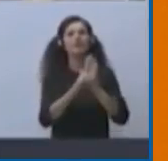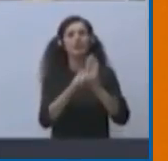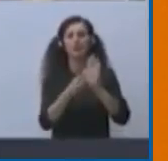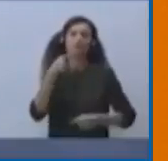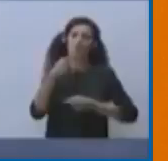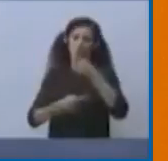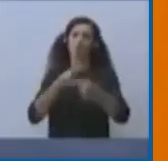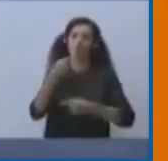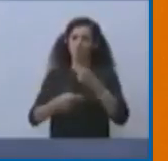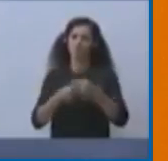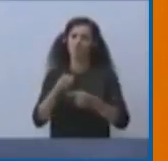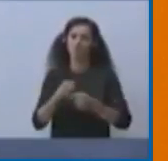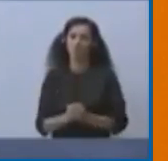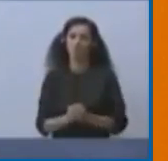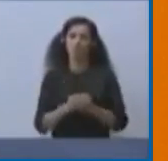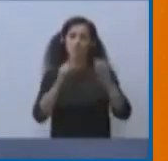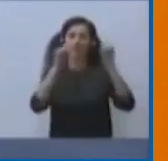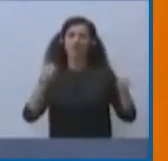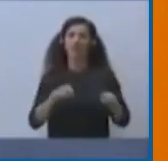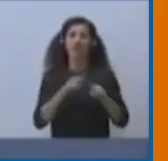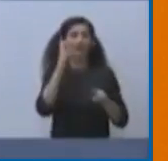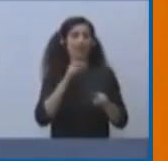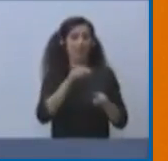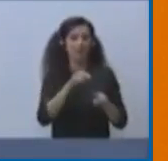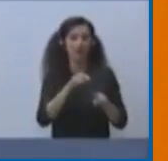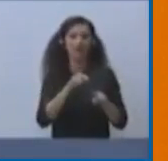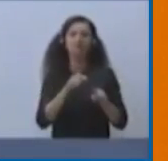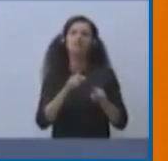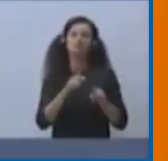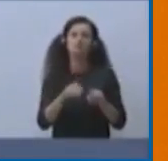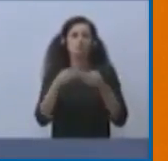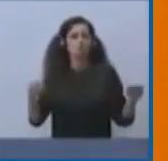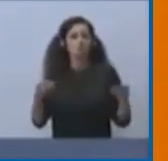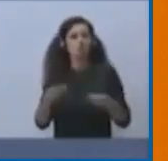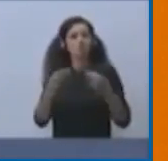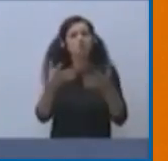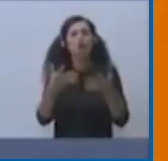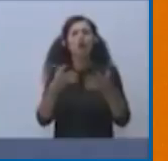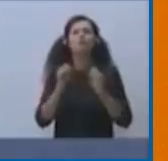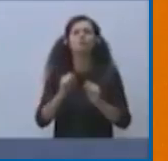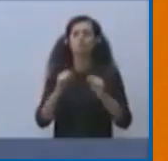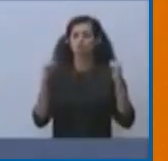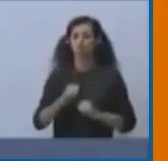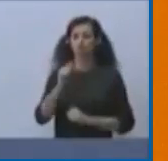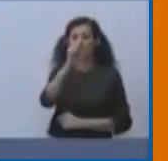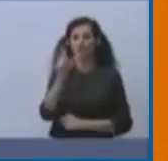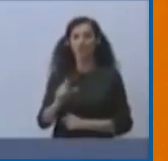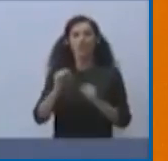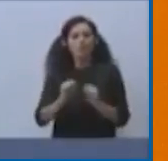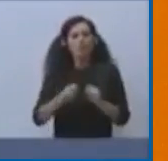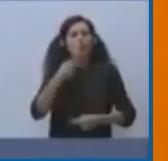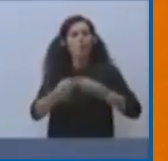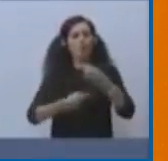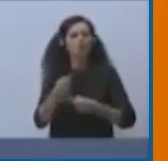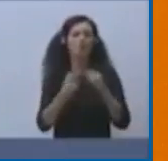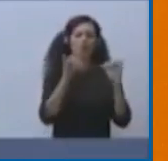hanno già vincolato appunto il Green Pass o comunque la vaccinazione alla popolavoro, però anche lì bisogna vedere